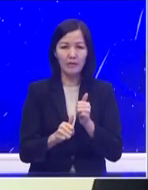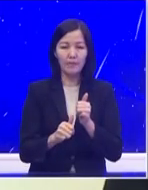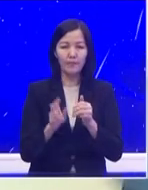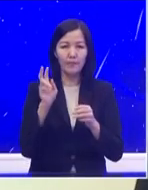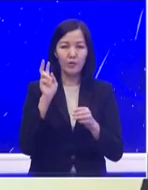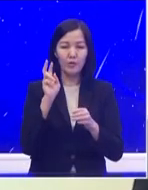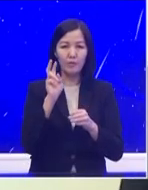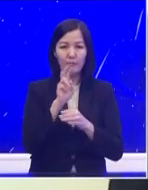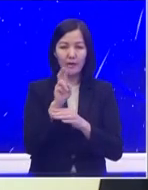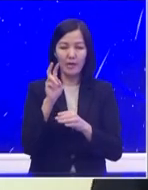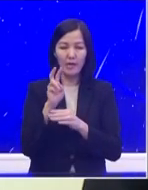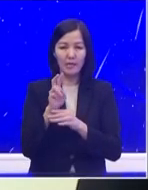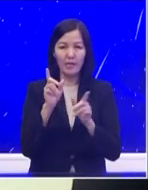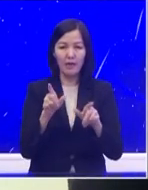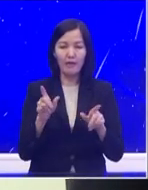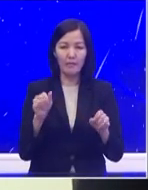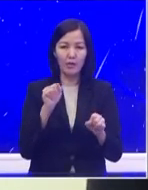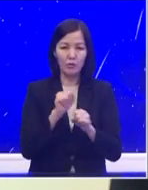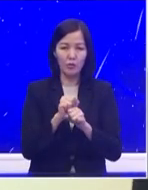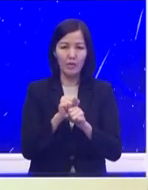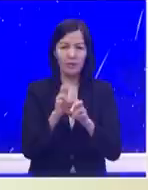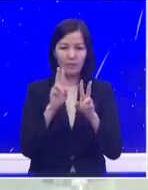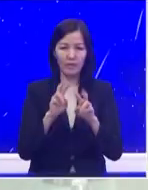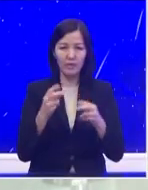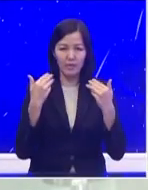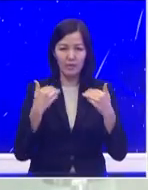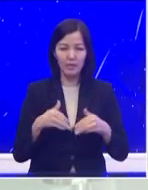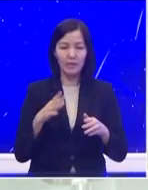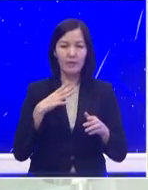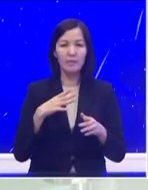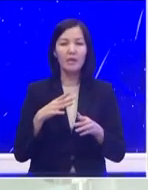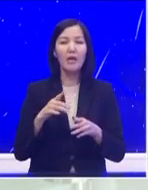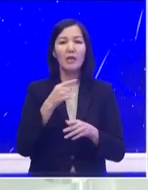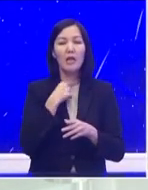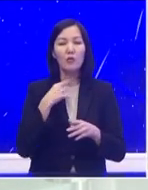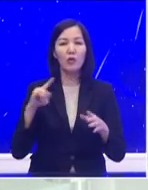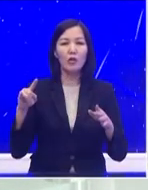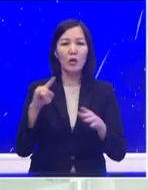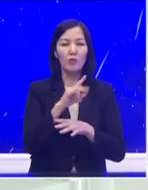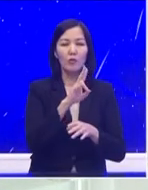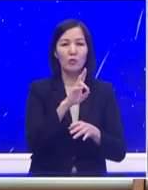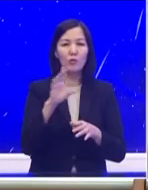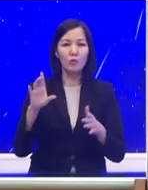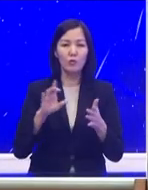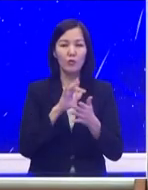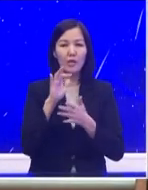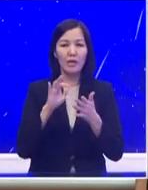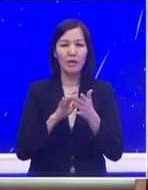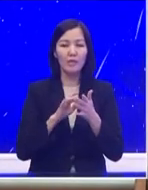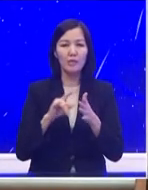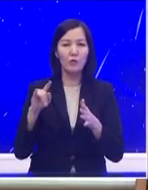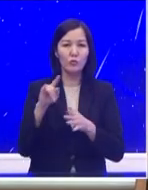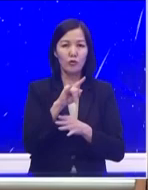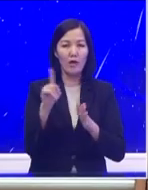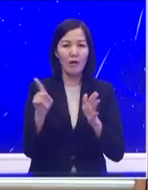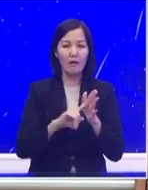жолаушыларды тоқтатып, оларды тексереміз. Талдықорған әуежай арқылы күніне Нұрсұлтан Үшарал бағытында ұшақ қатынайды.